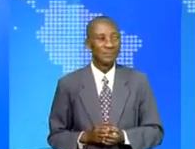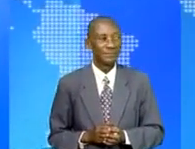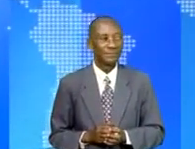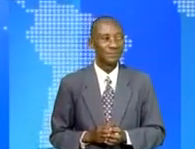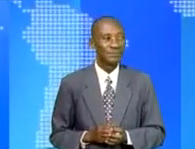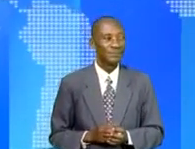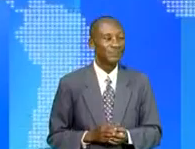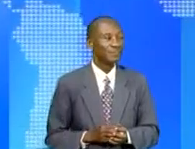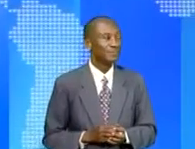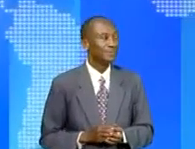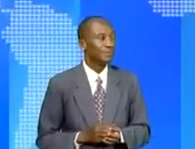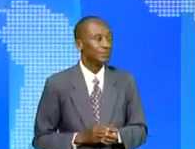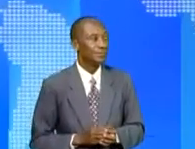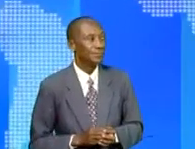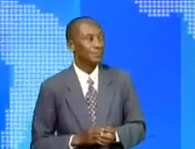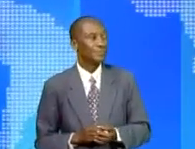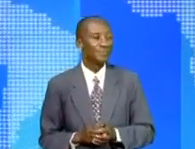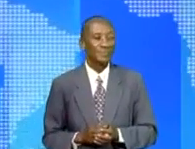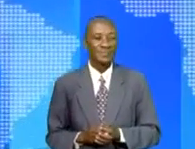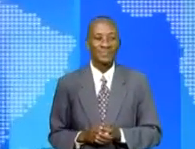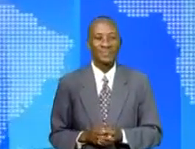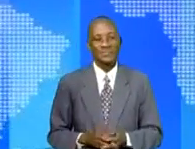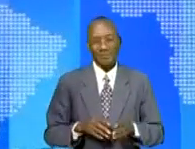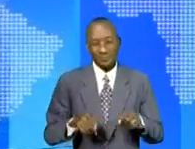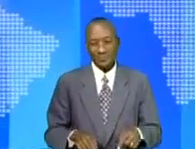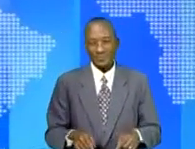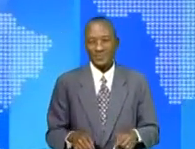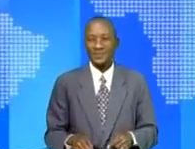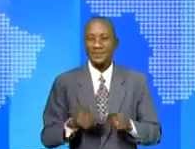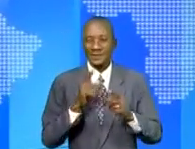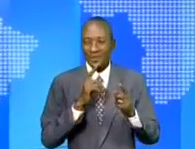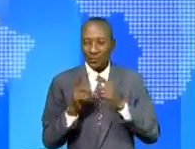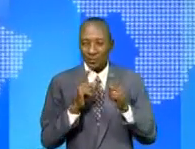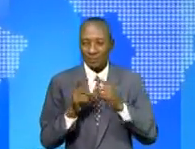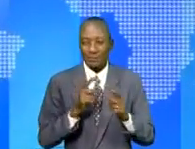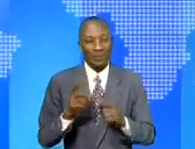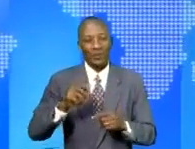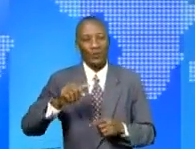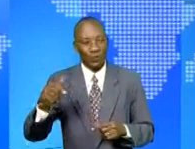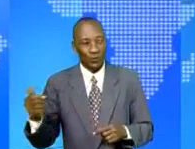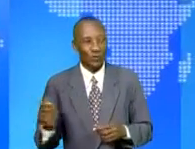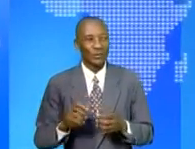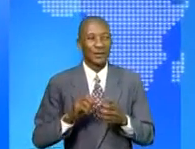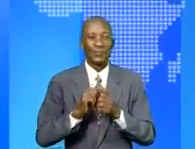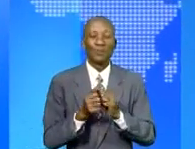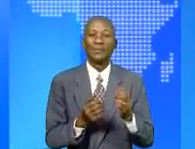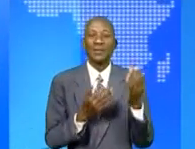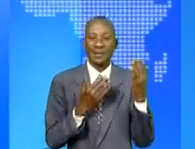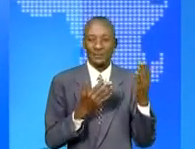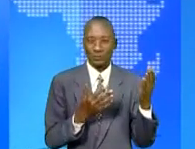présent le point de la situation sous la pandémie de la COVID-19 dans le pays. Le secrétariat technique de riposte